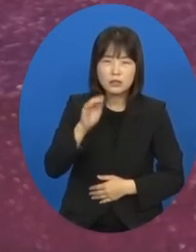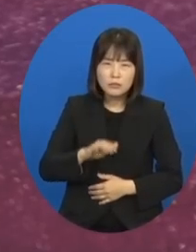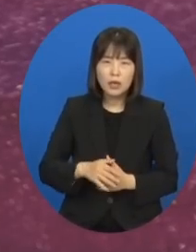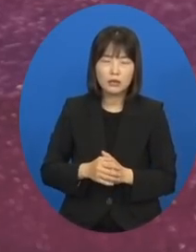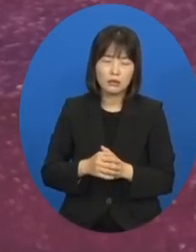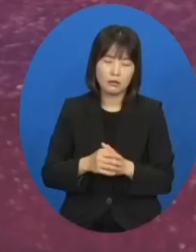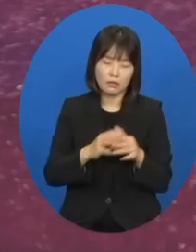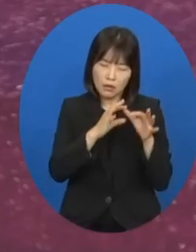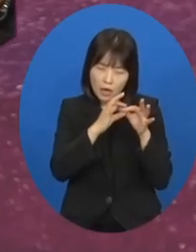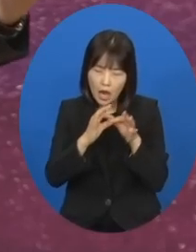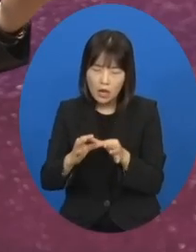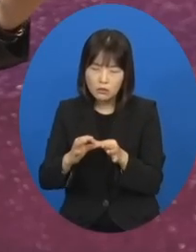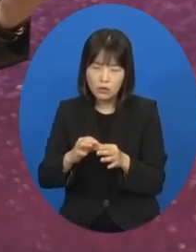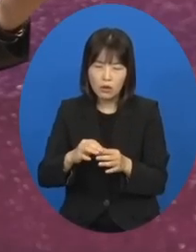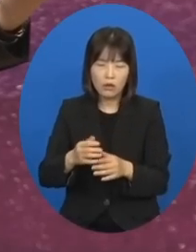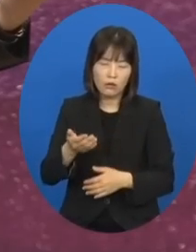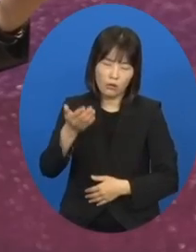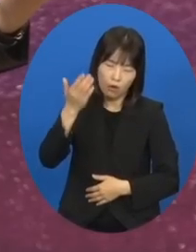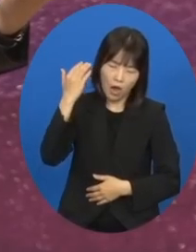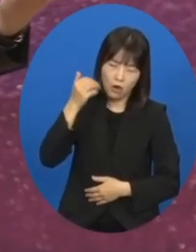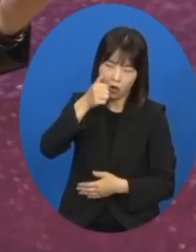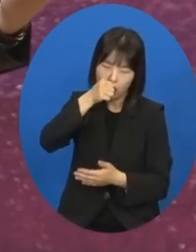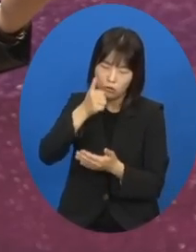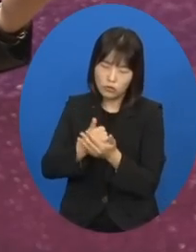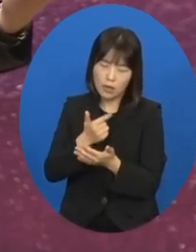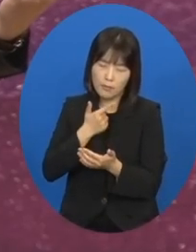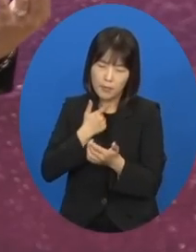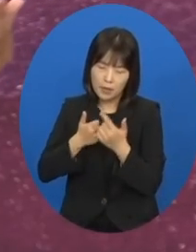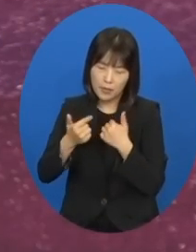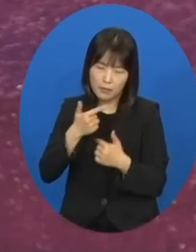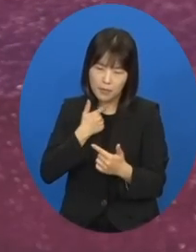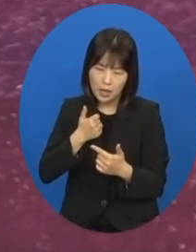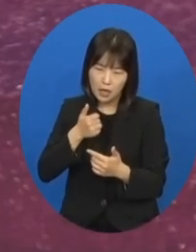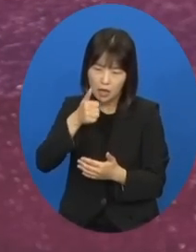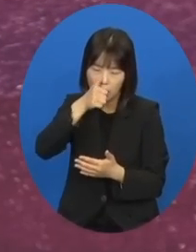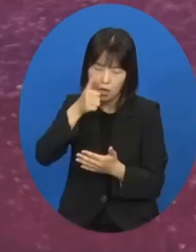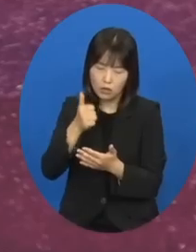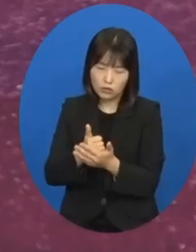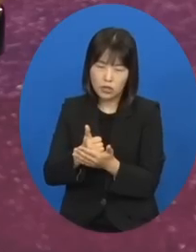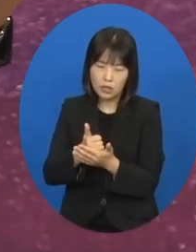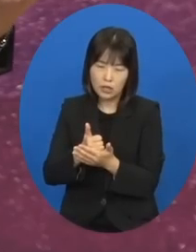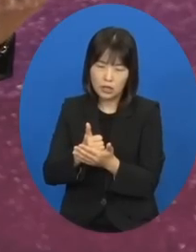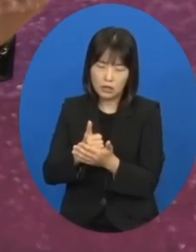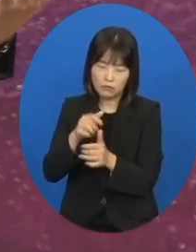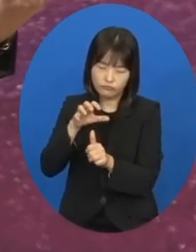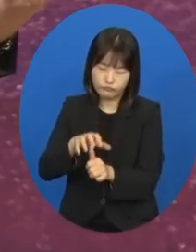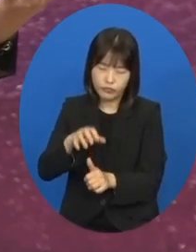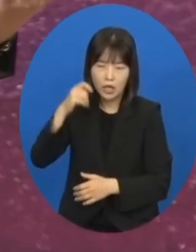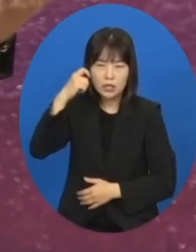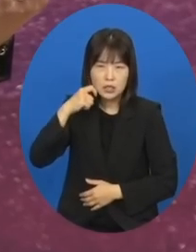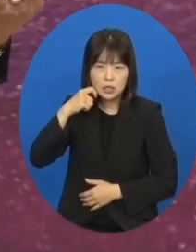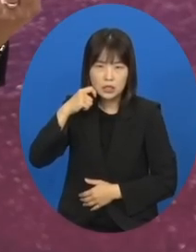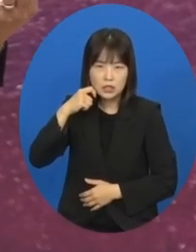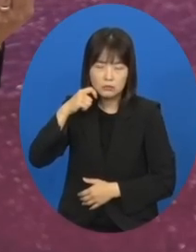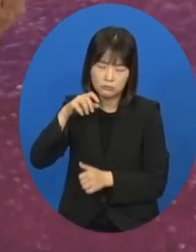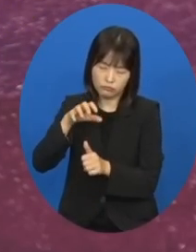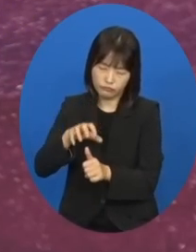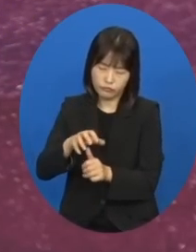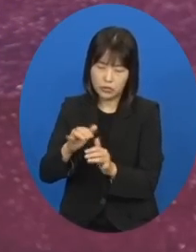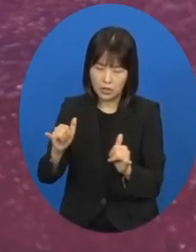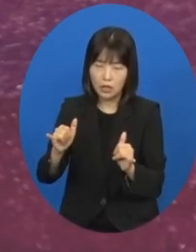여전히 계속 그 과거에 썼던 죄책감으로 자유를 누리지 못하고 계속 거기 얽매이는 분들이 여러분